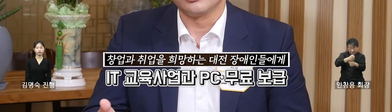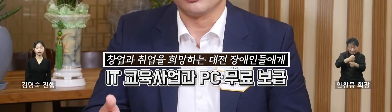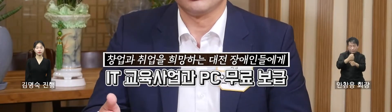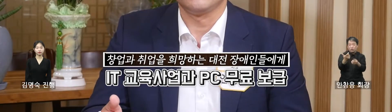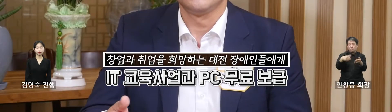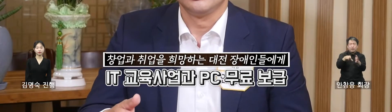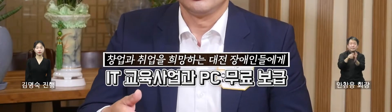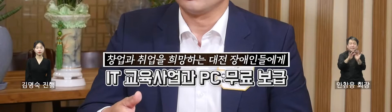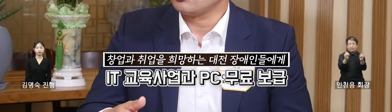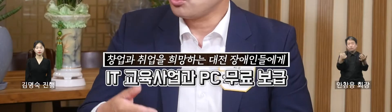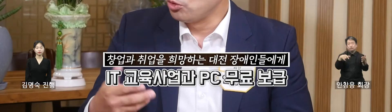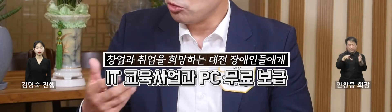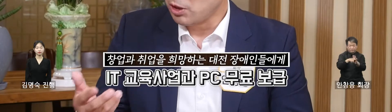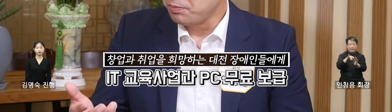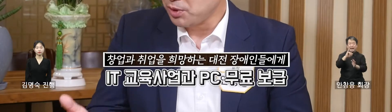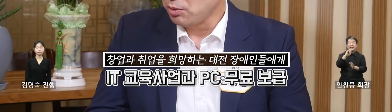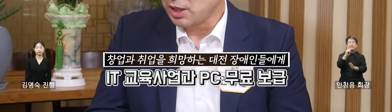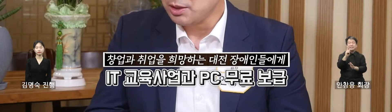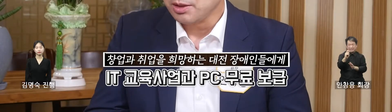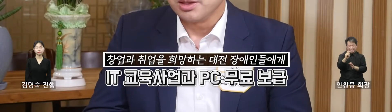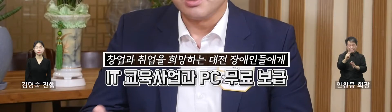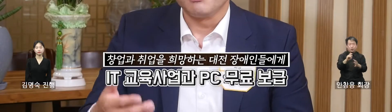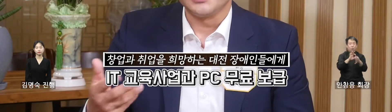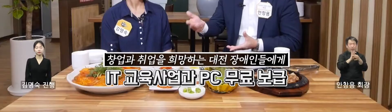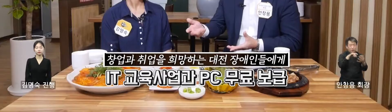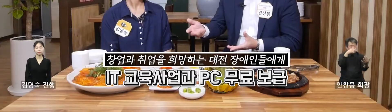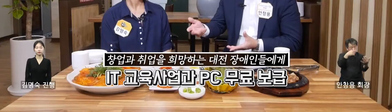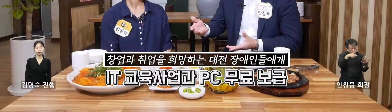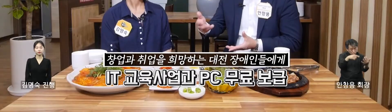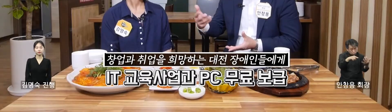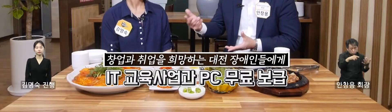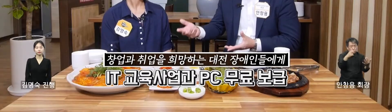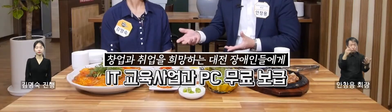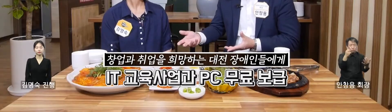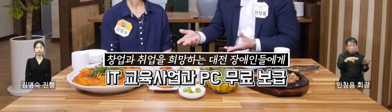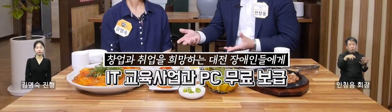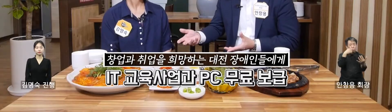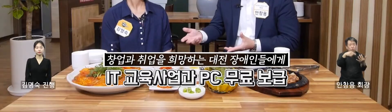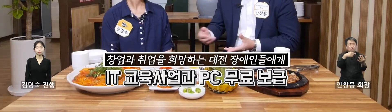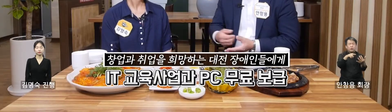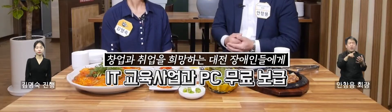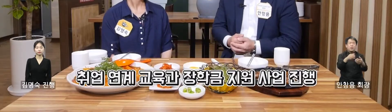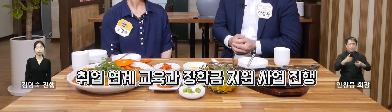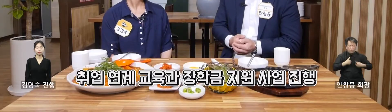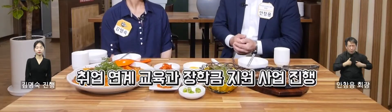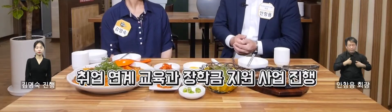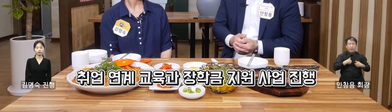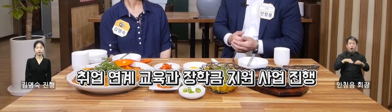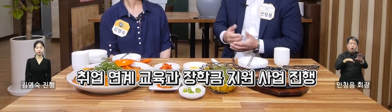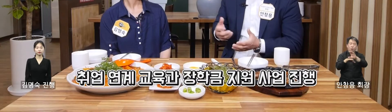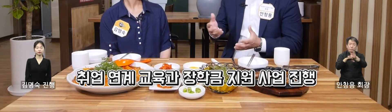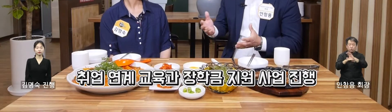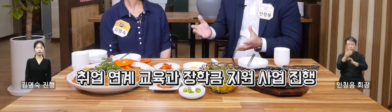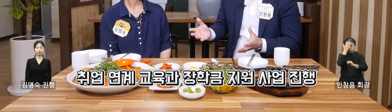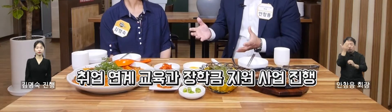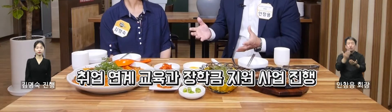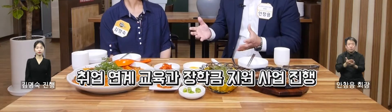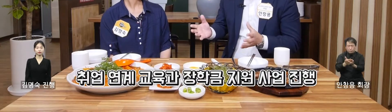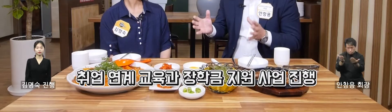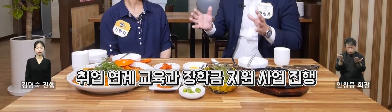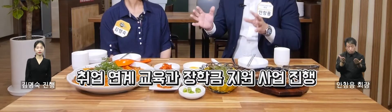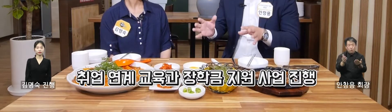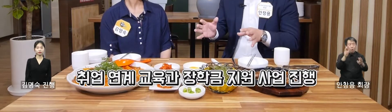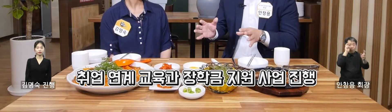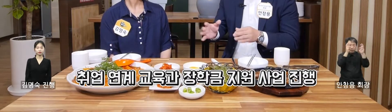사업을 또 교육에 필요한 PC를 무료 보급하고 또 취업과